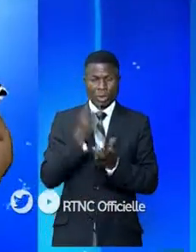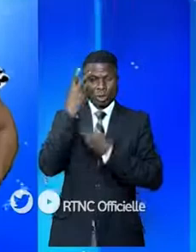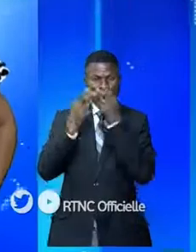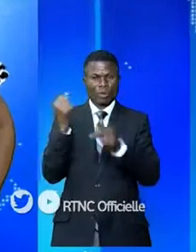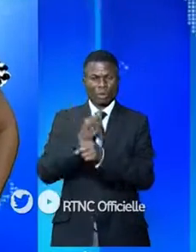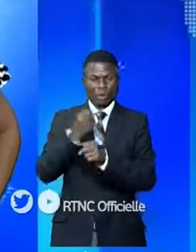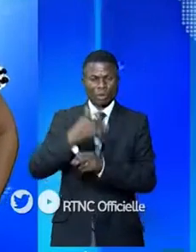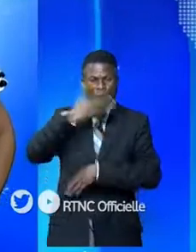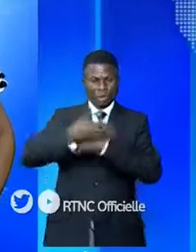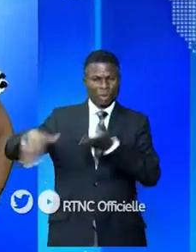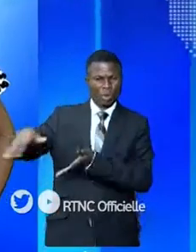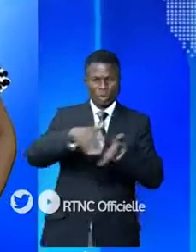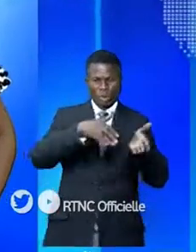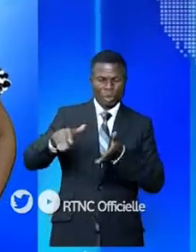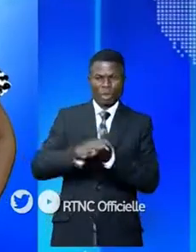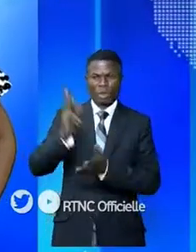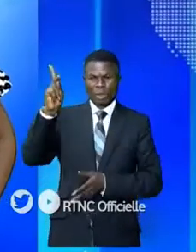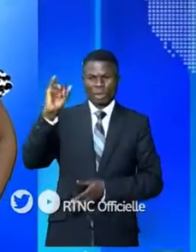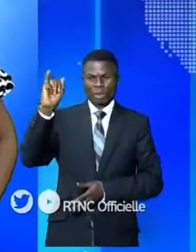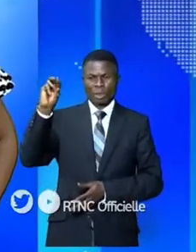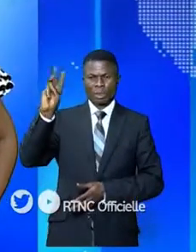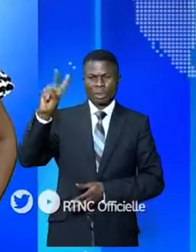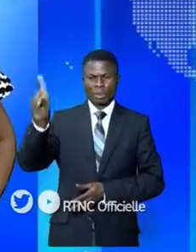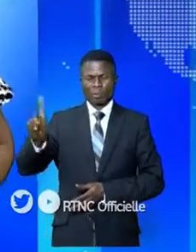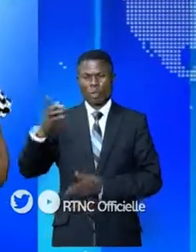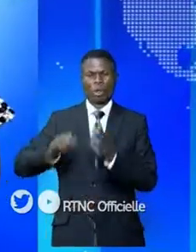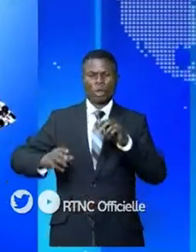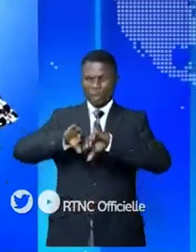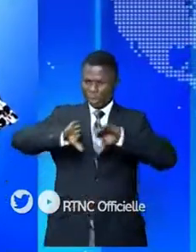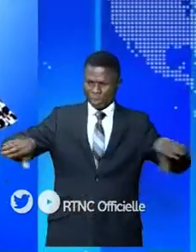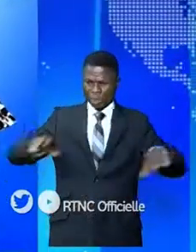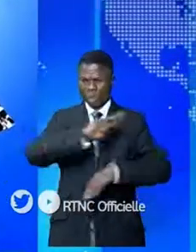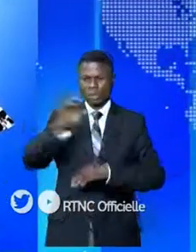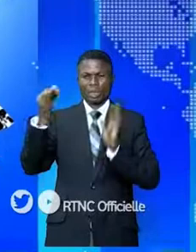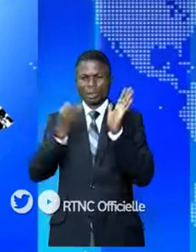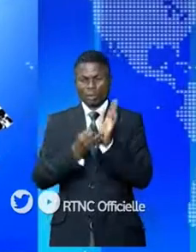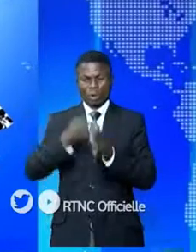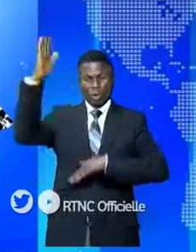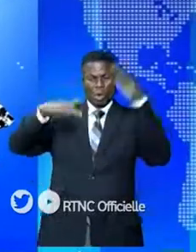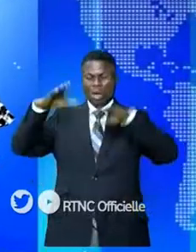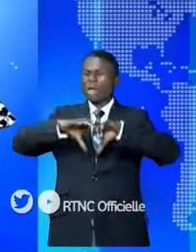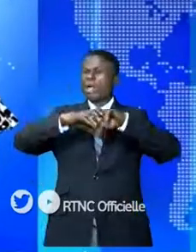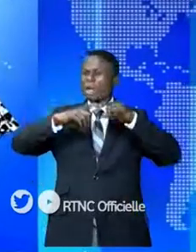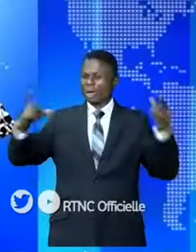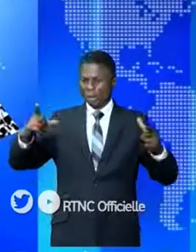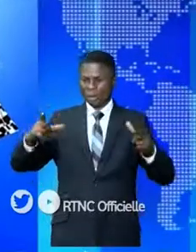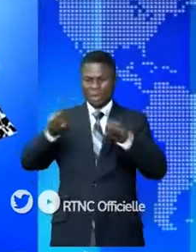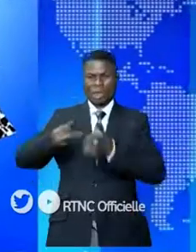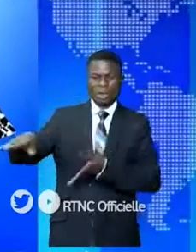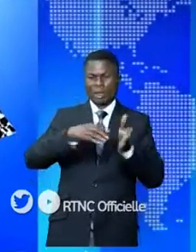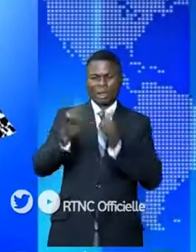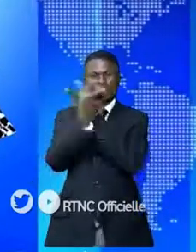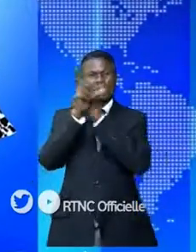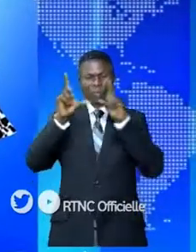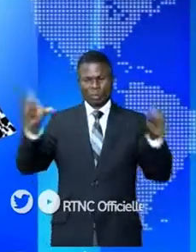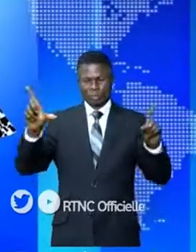travaux de réhabilitation de la route Kimwinza coupée en deux en 2007 de suite d'une érosion, ainsi que l'avenue de